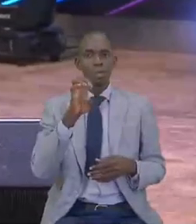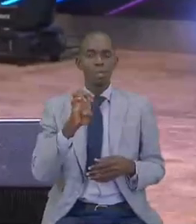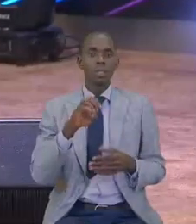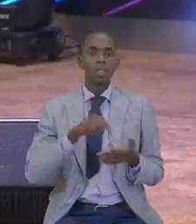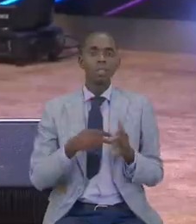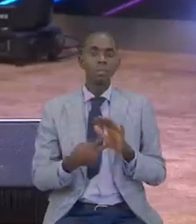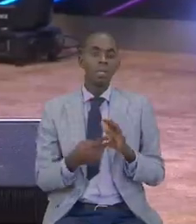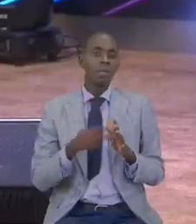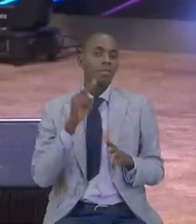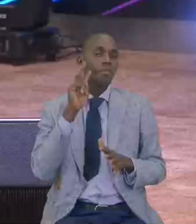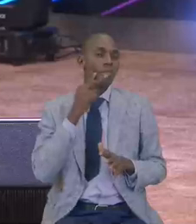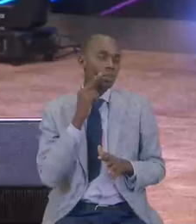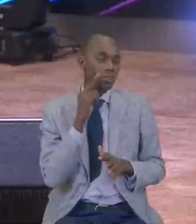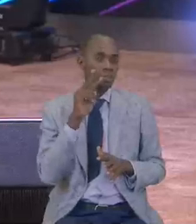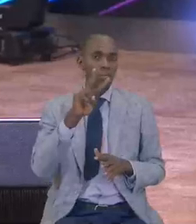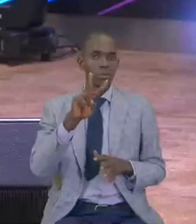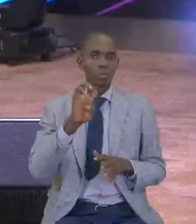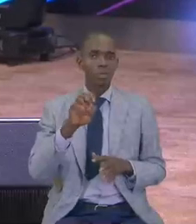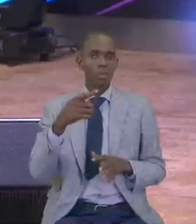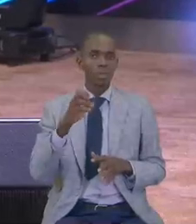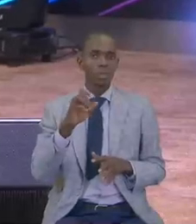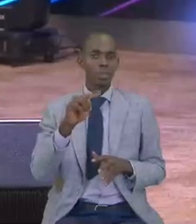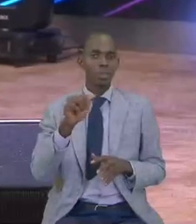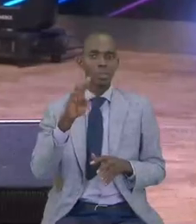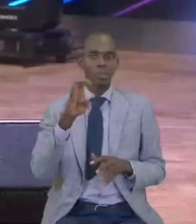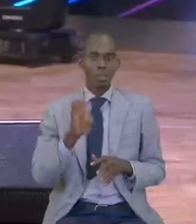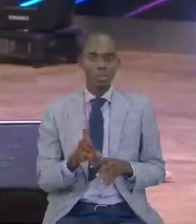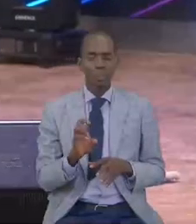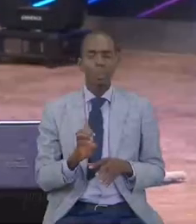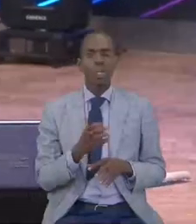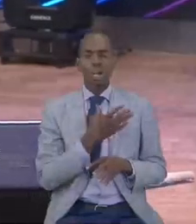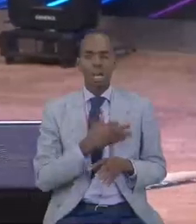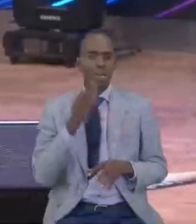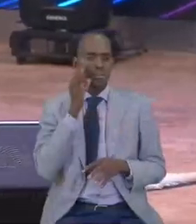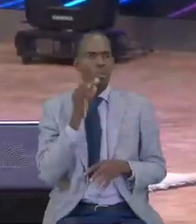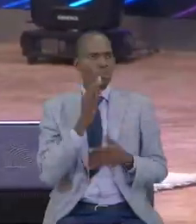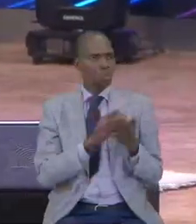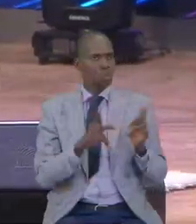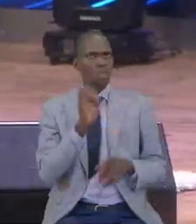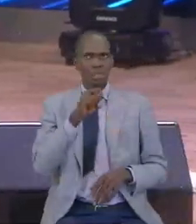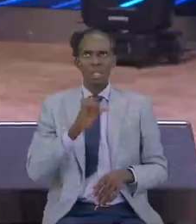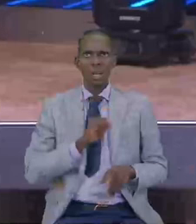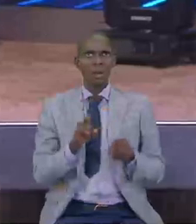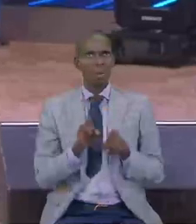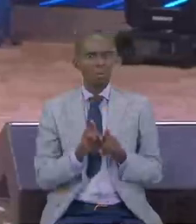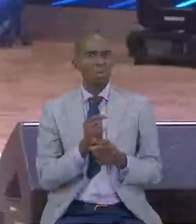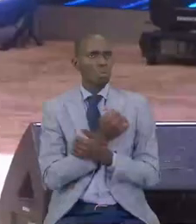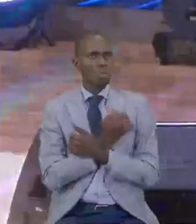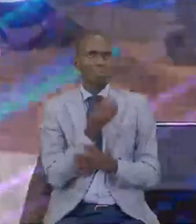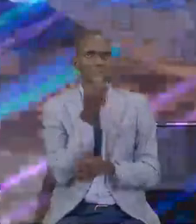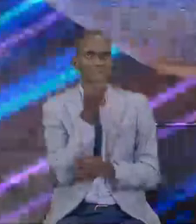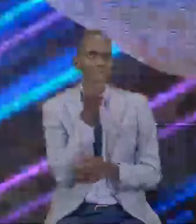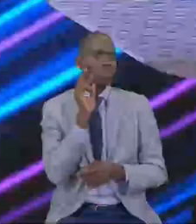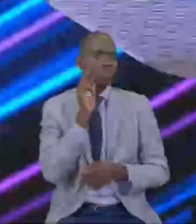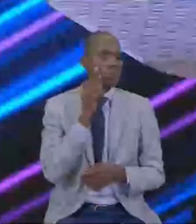les fruits. Il y a des gens qui disent, ah, je prends les légumes. Oui, je prends les fruits. Le défi est